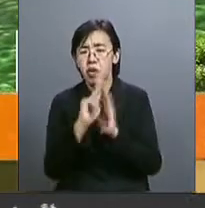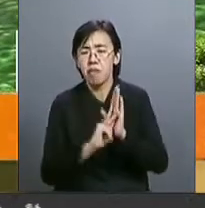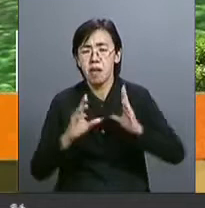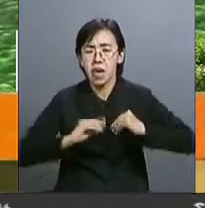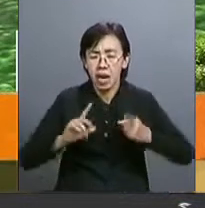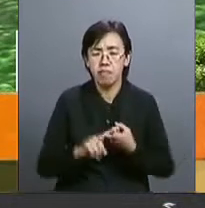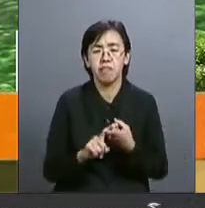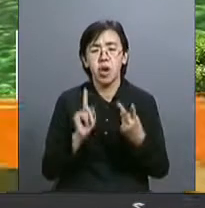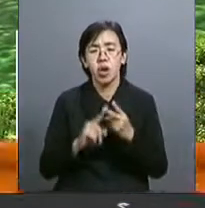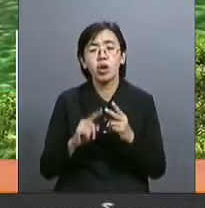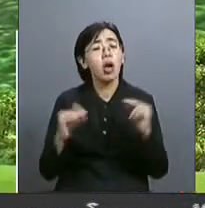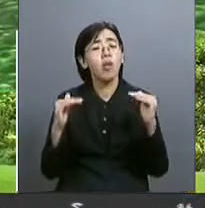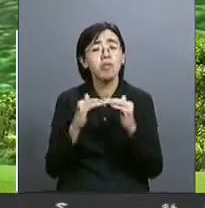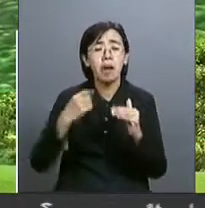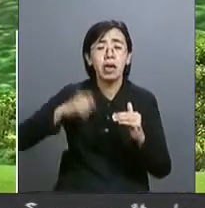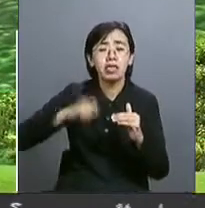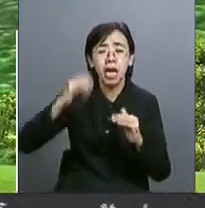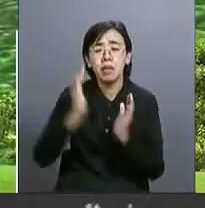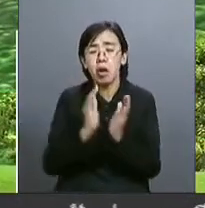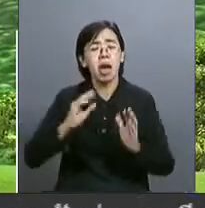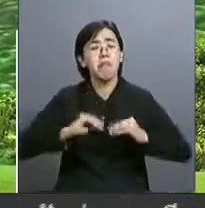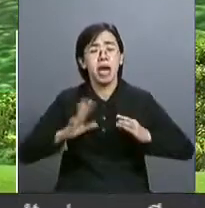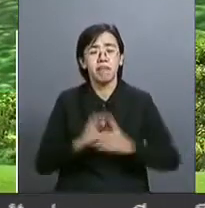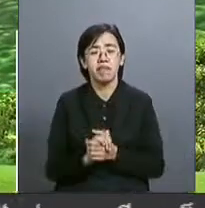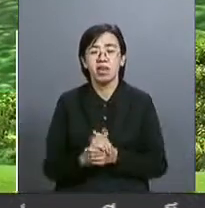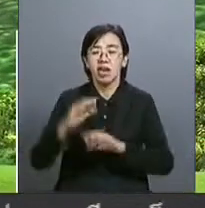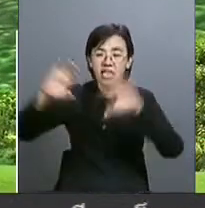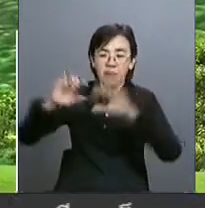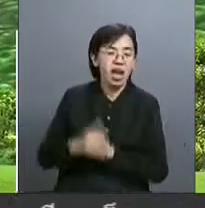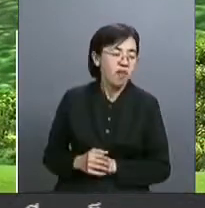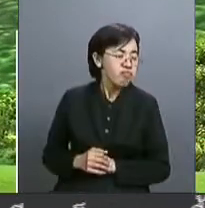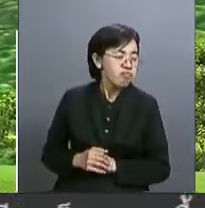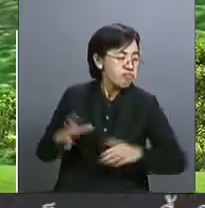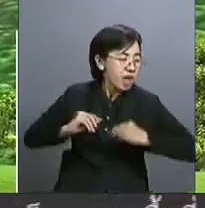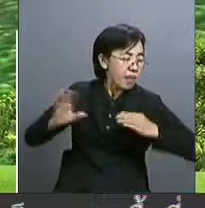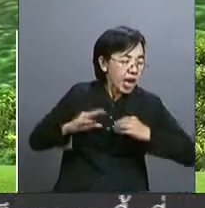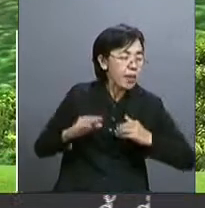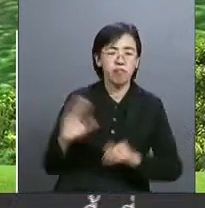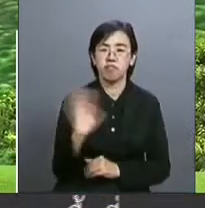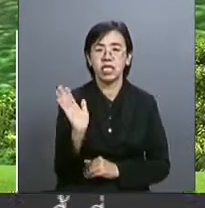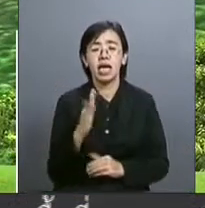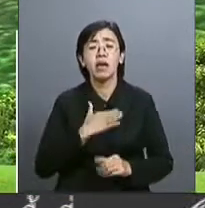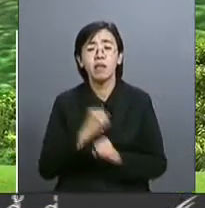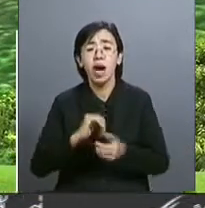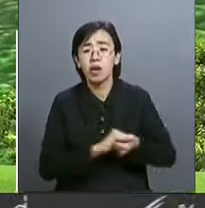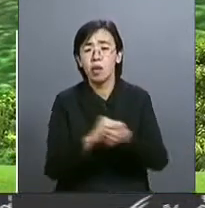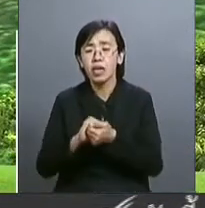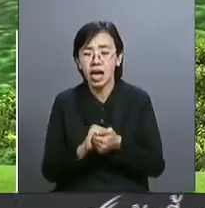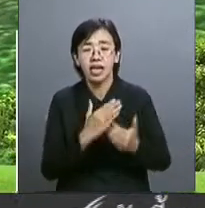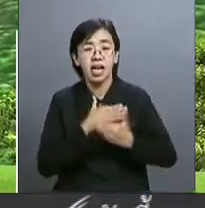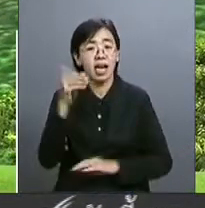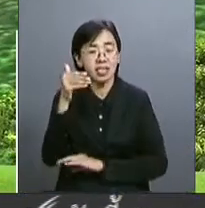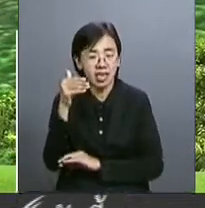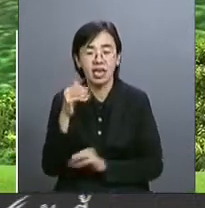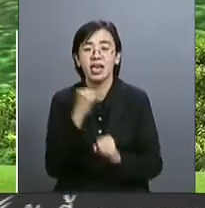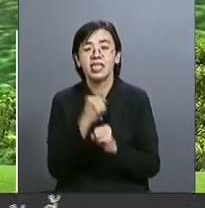ไม่ยอมรับกระบวนการยุติธรรมหรือผู้ที่ต่อต้านอำนาจรัฐนะครับและผมพร้อมที่จะทำงานร่วมกับทุกคนได้ที่มีอุดมการณ์รักชาติและ